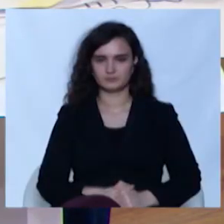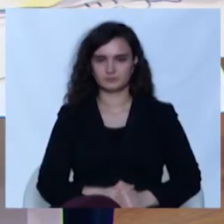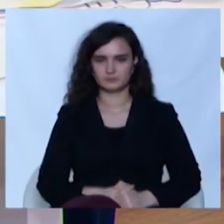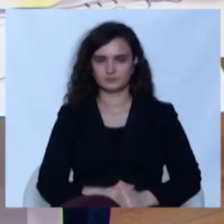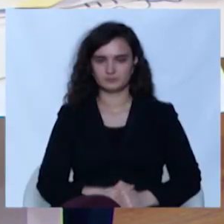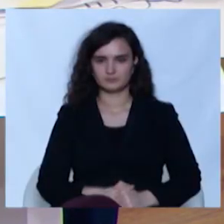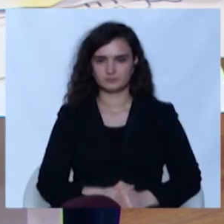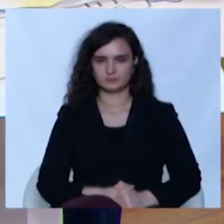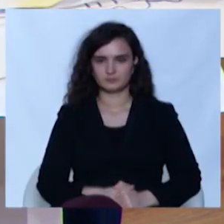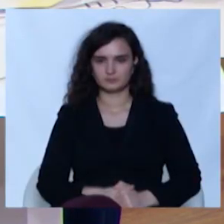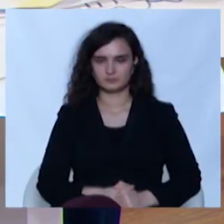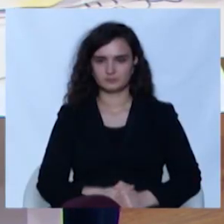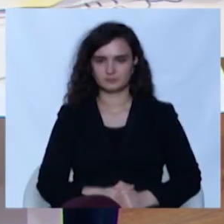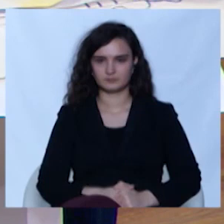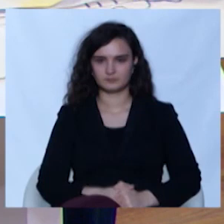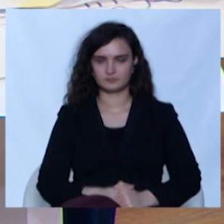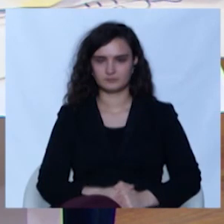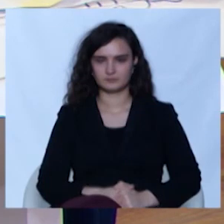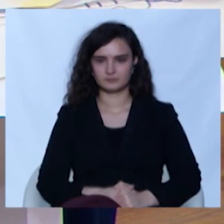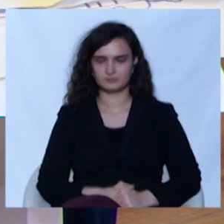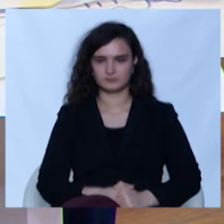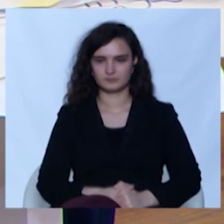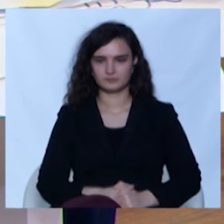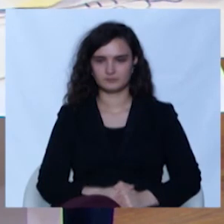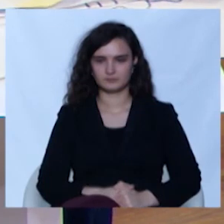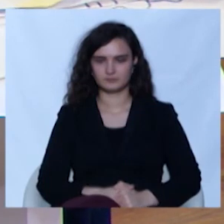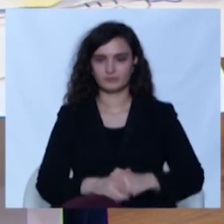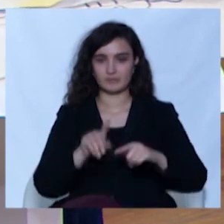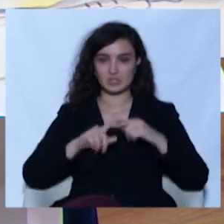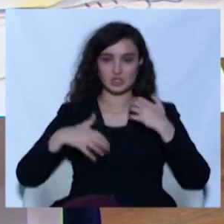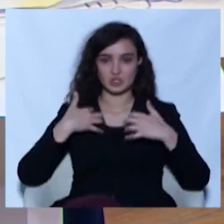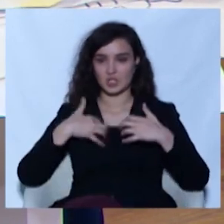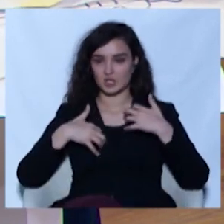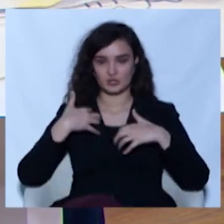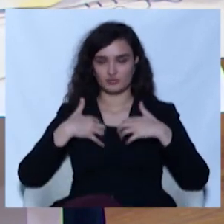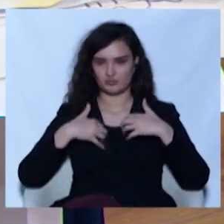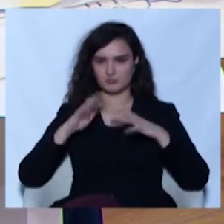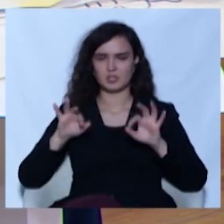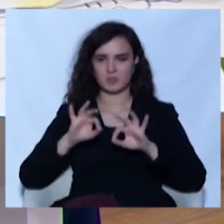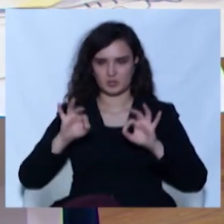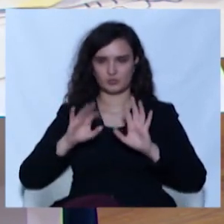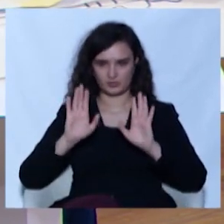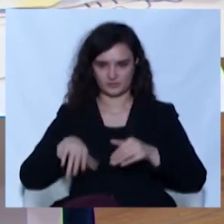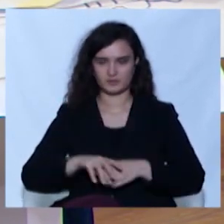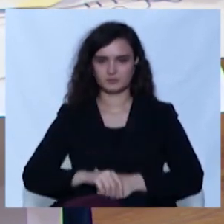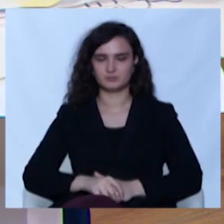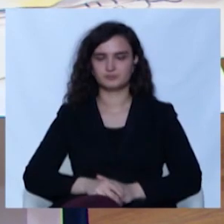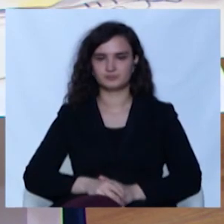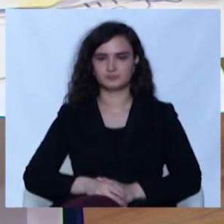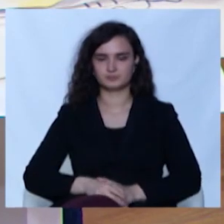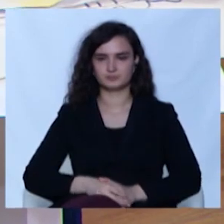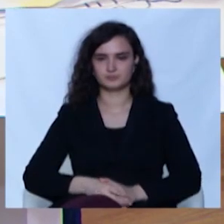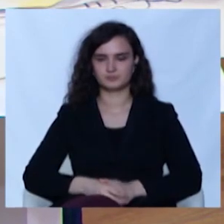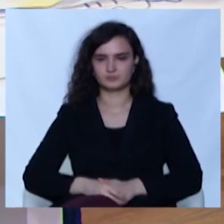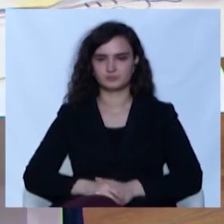Эрти цотес. Цанга дагуэ драбнамсис. Сичхвареше маграм араушавс.